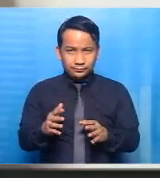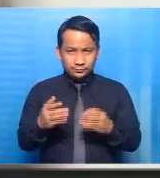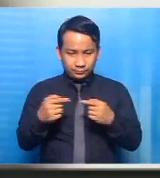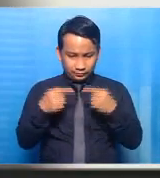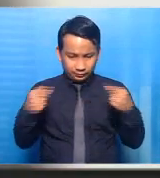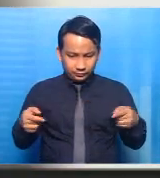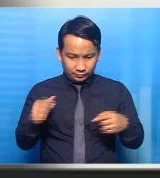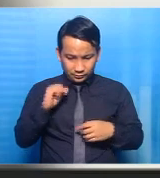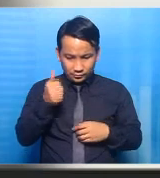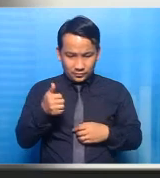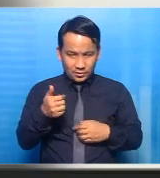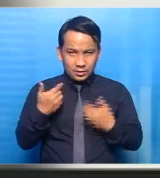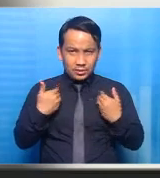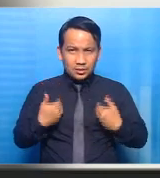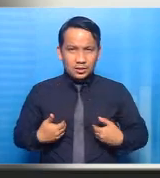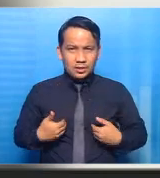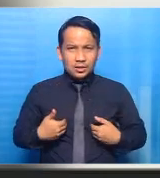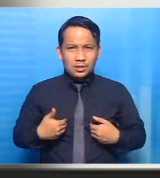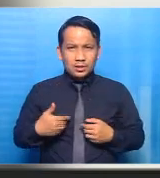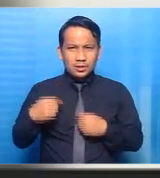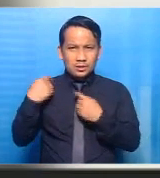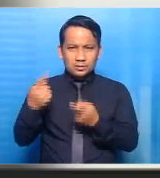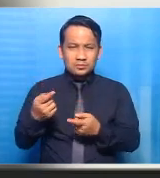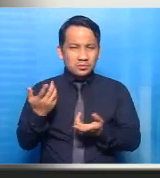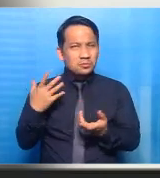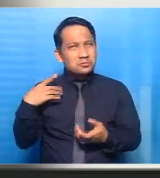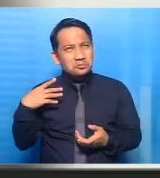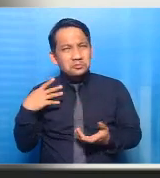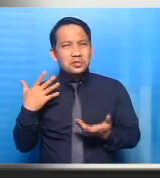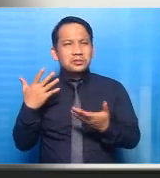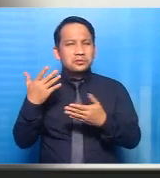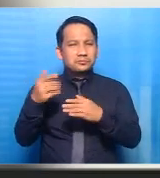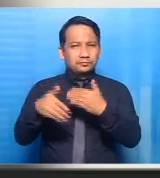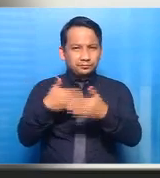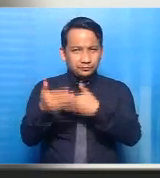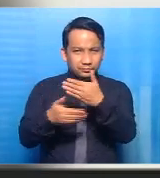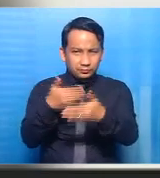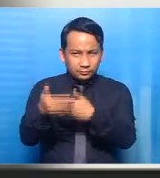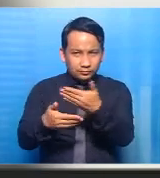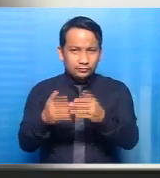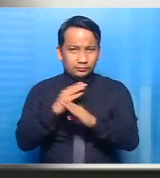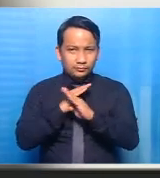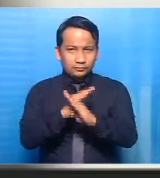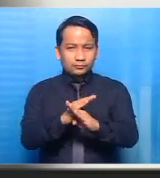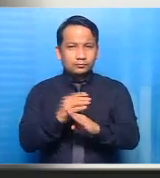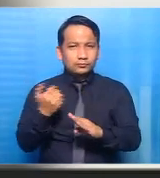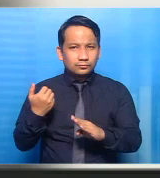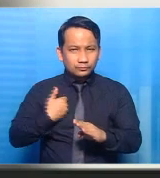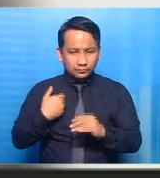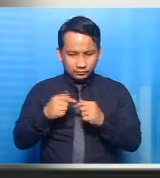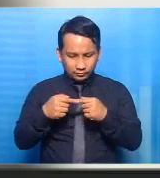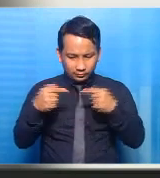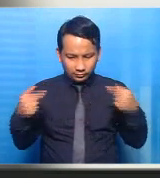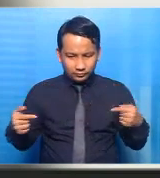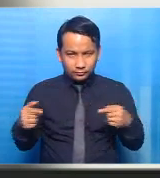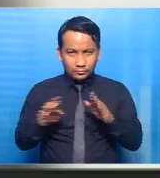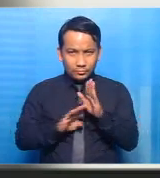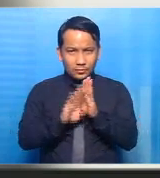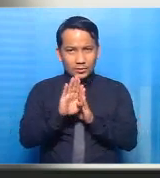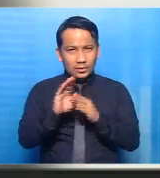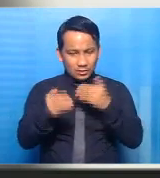antibody kinabukasan. So it takes time also for the protection, for the antibodies to